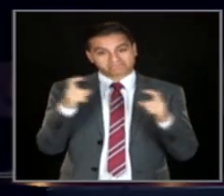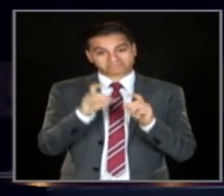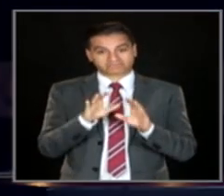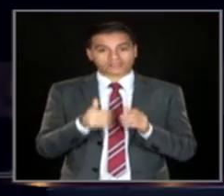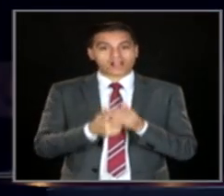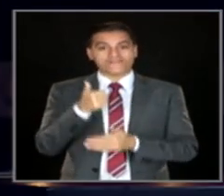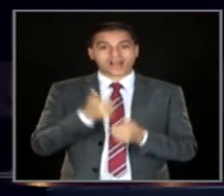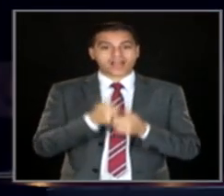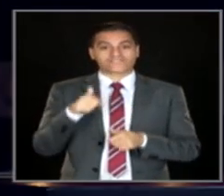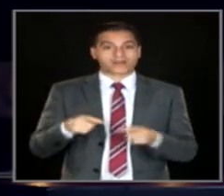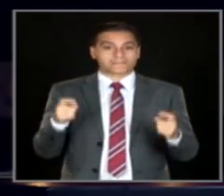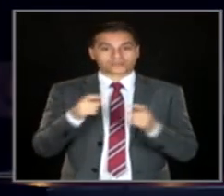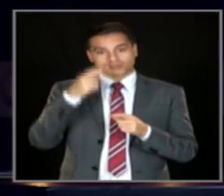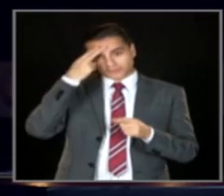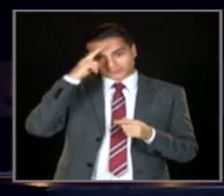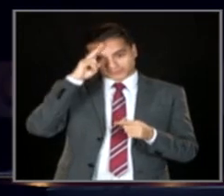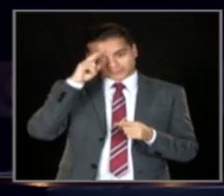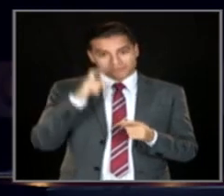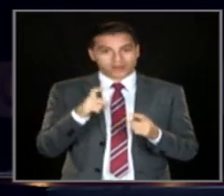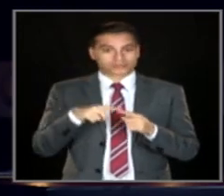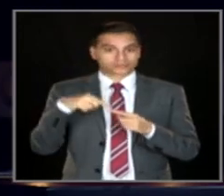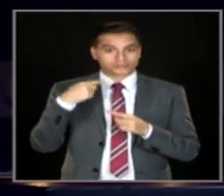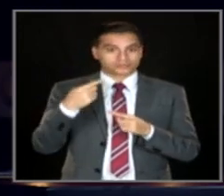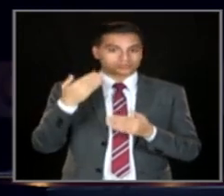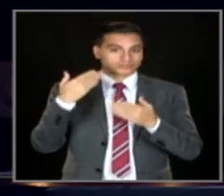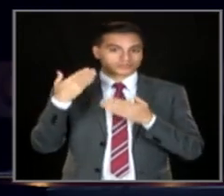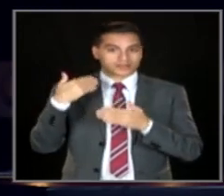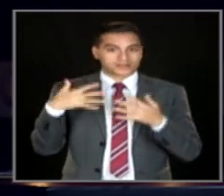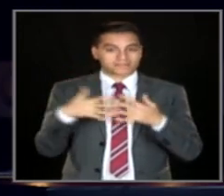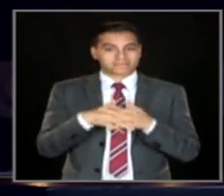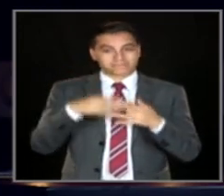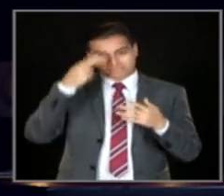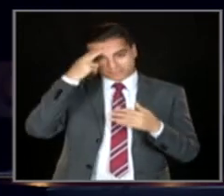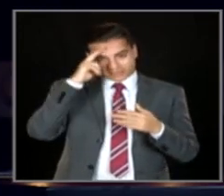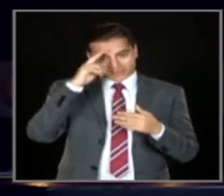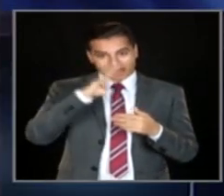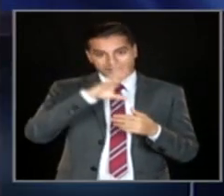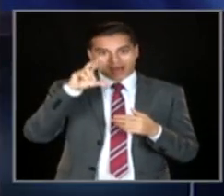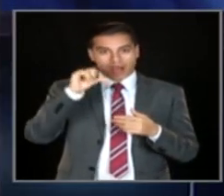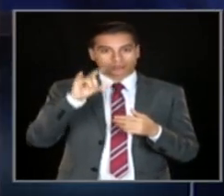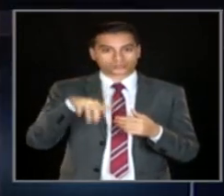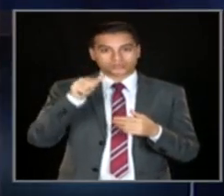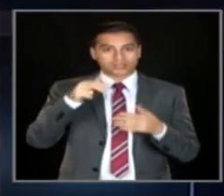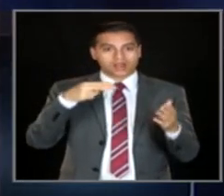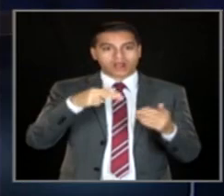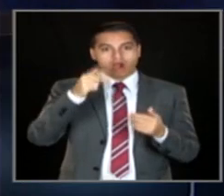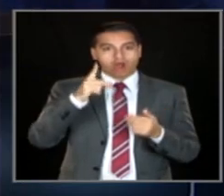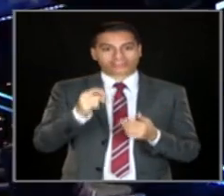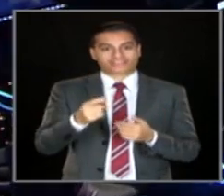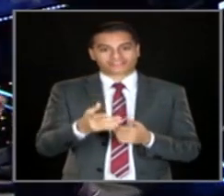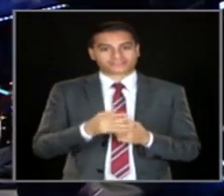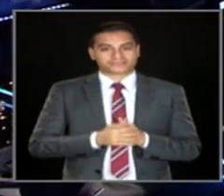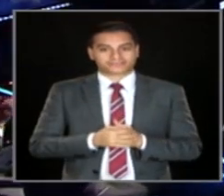في ماتش النهاردة نفس سكور الماتش اللي فات. واو. بسبعين نقطة كلاوديا عاطف.